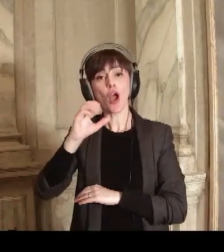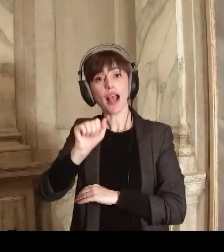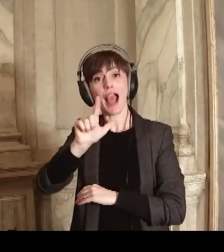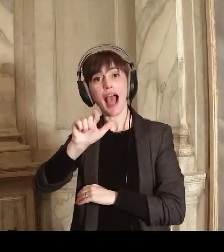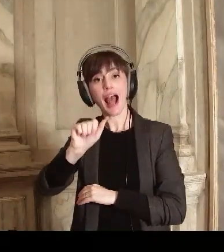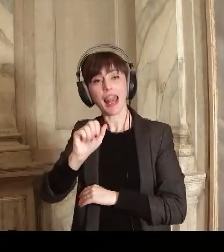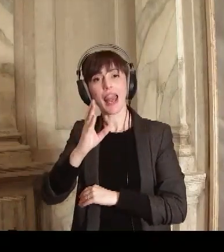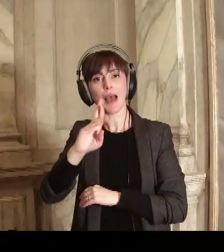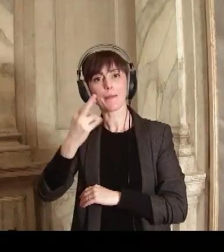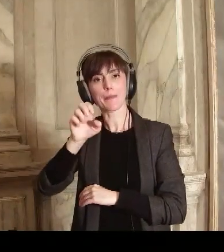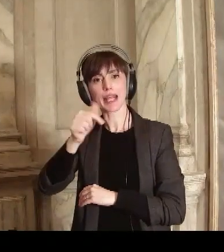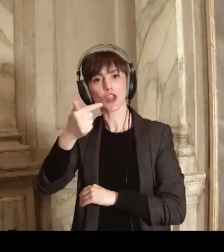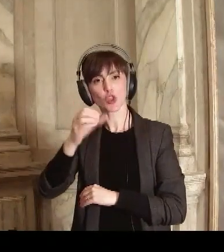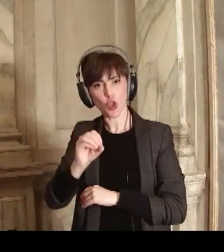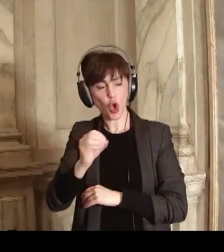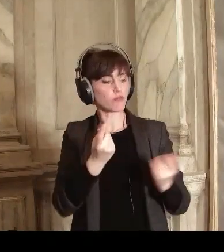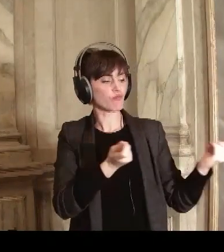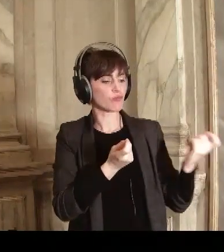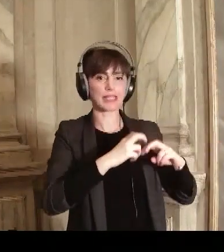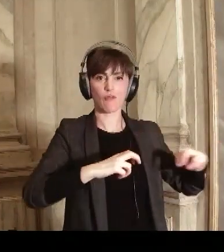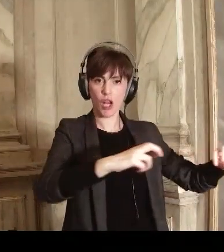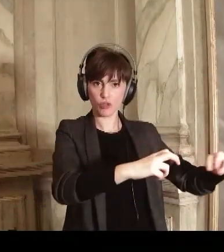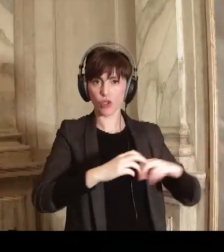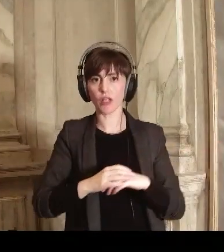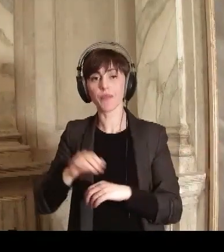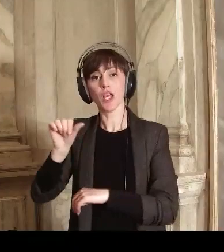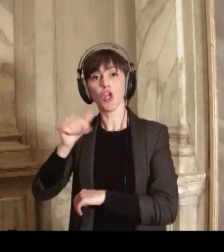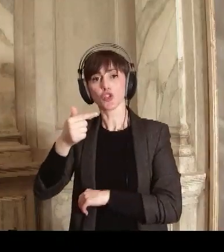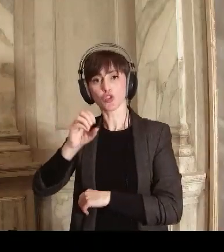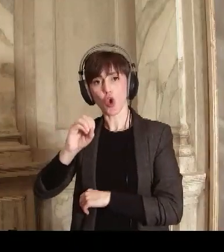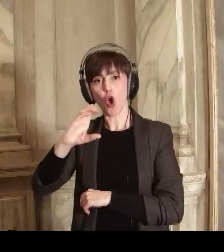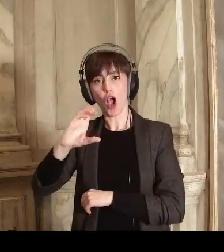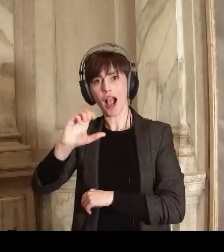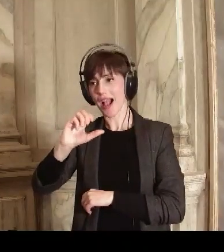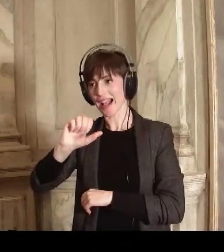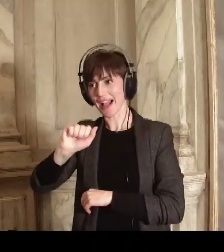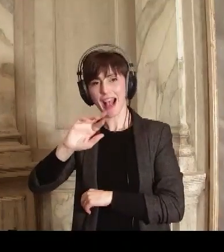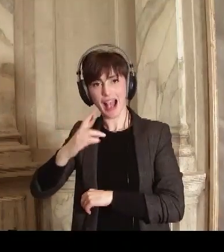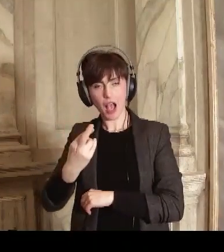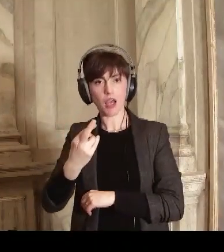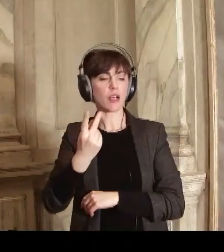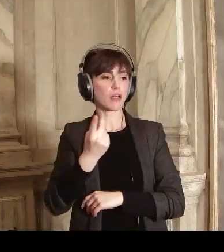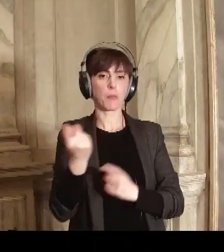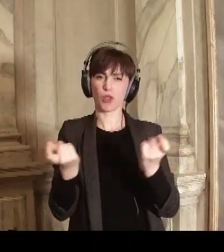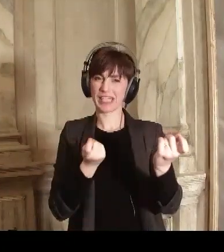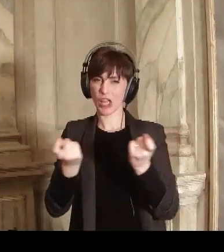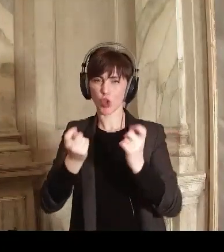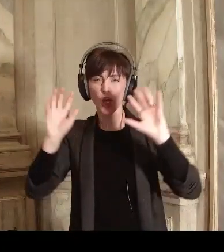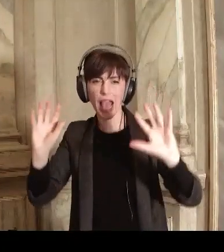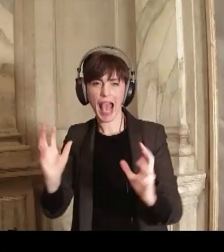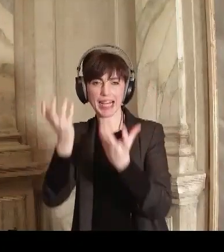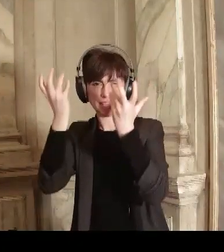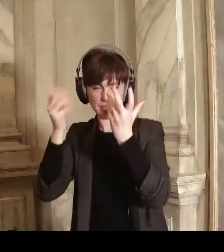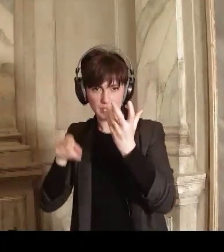Levi, una tavola rotonda moderata da Gerfried Stocker, direttore artistico artistico di Ars Electronica a Linz, una